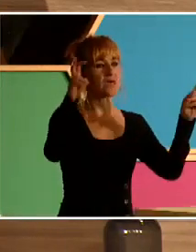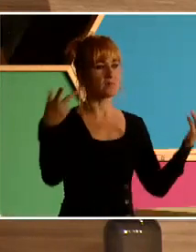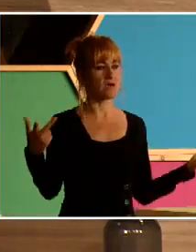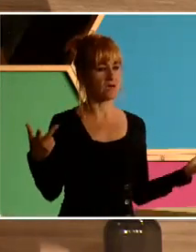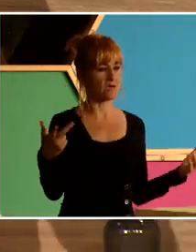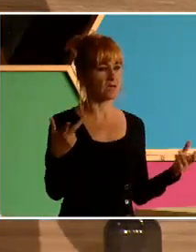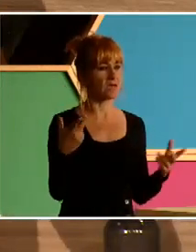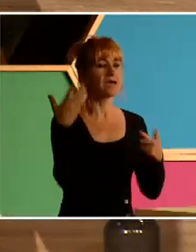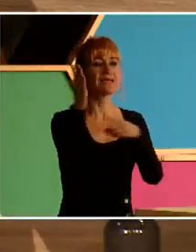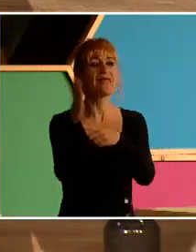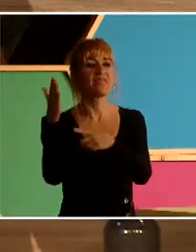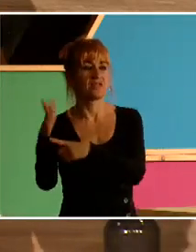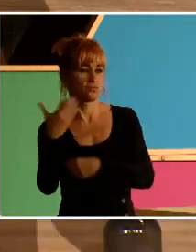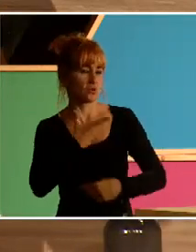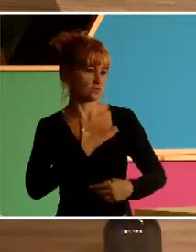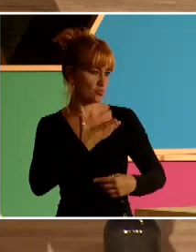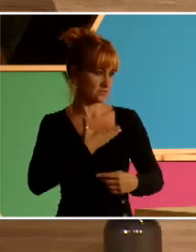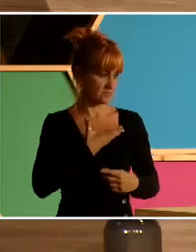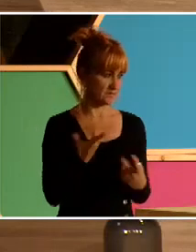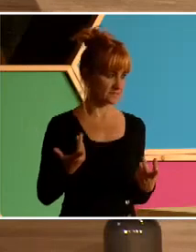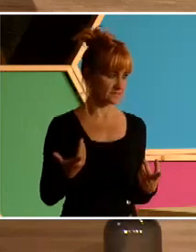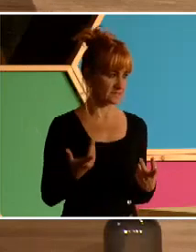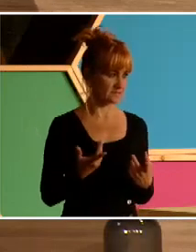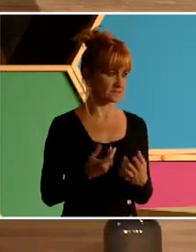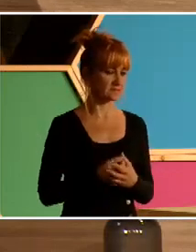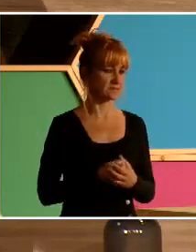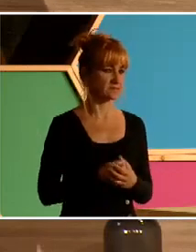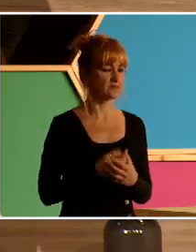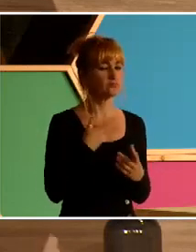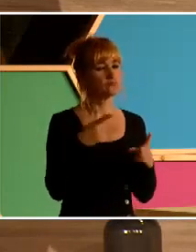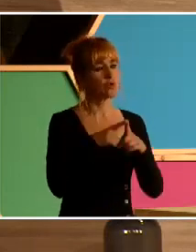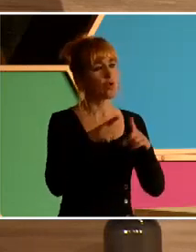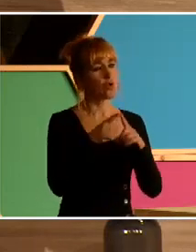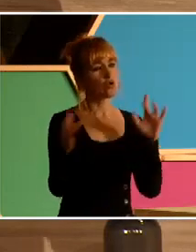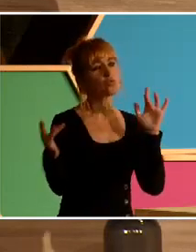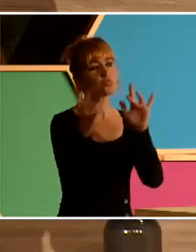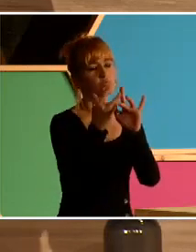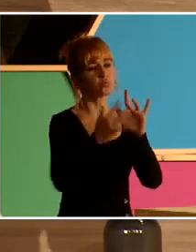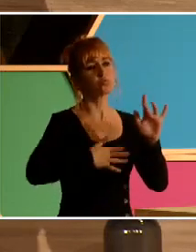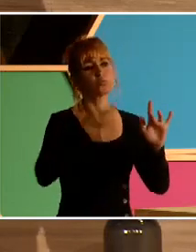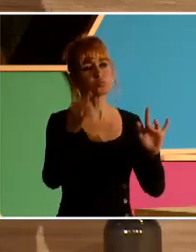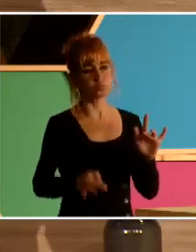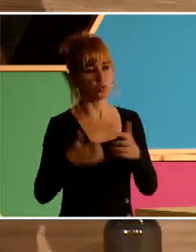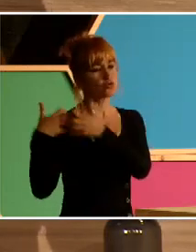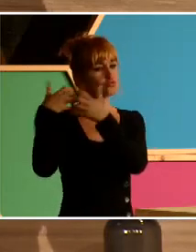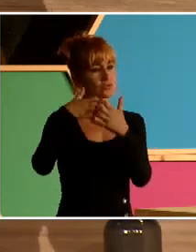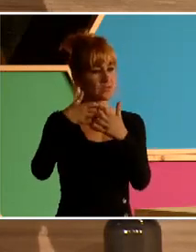municipalistes obre una finestra d'oportunitat per connectar la lluita democràtica amb aquestes